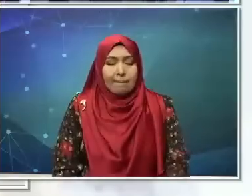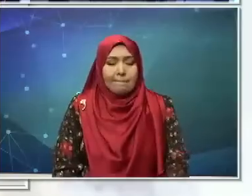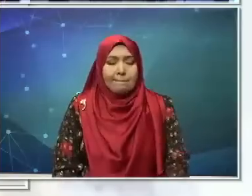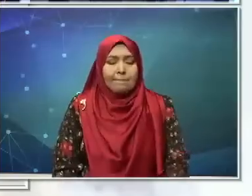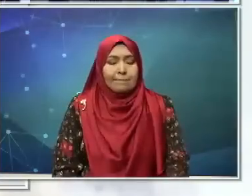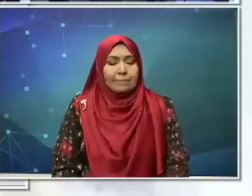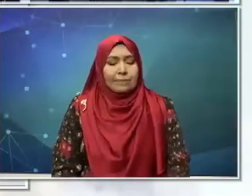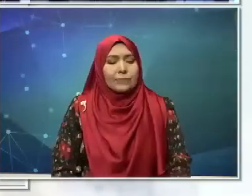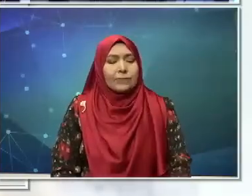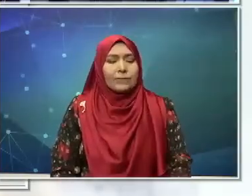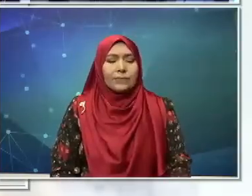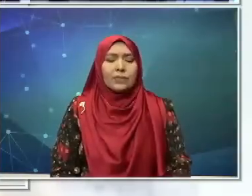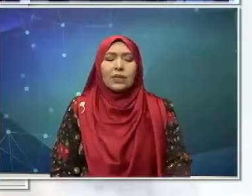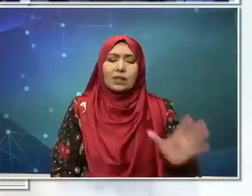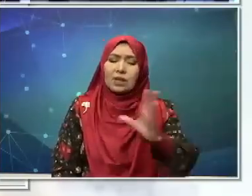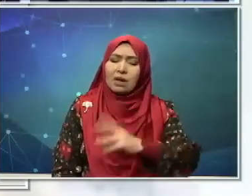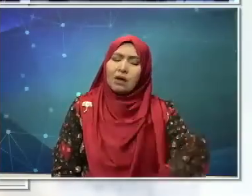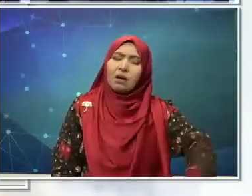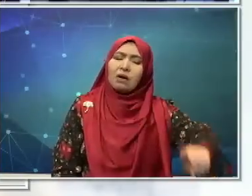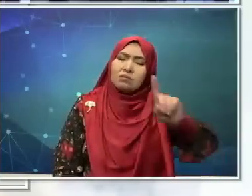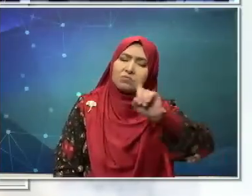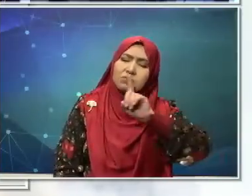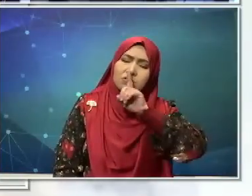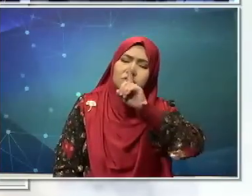hai wa inna